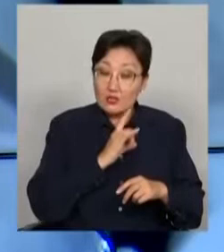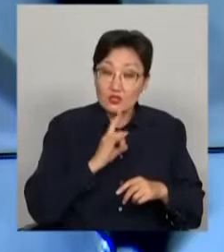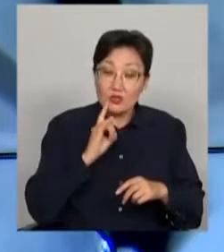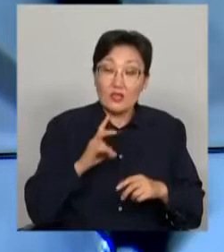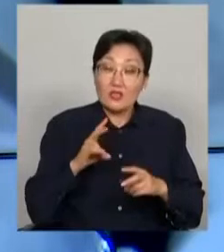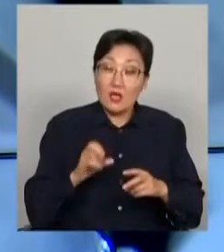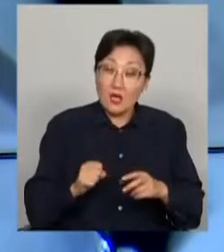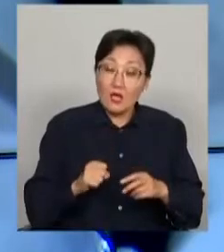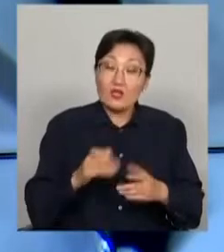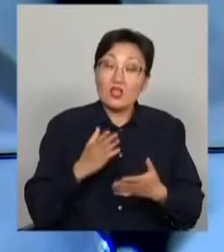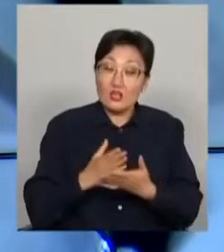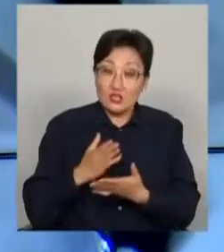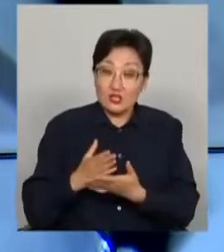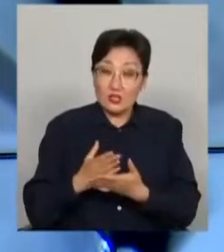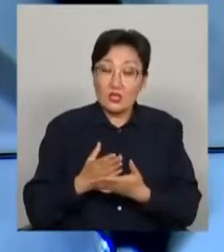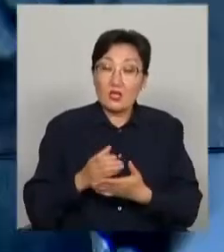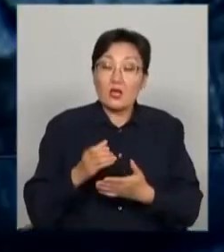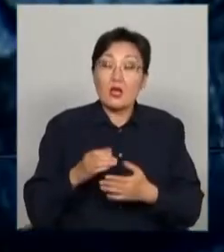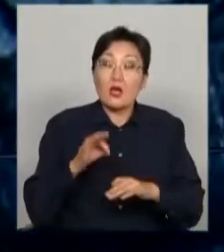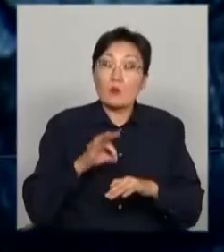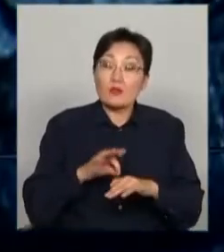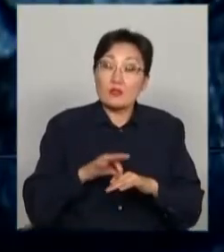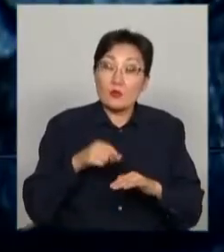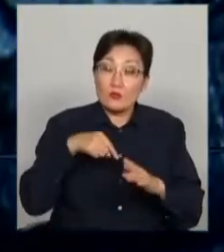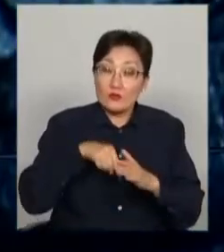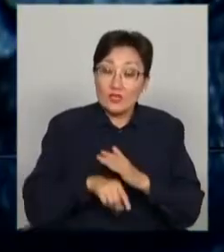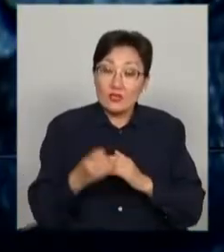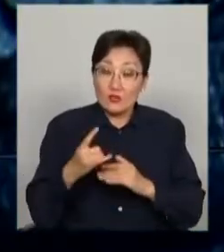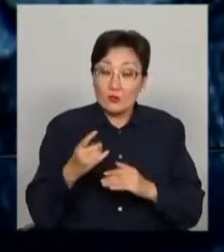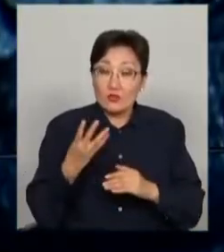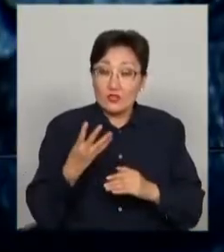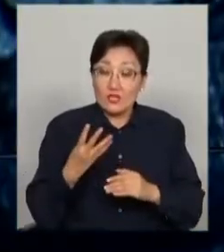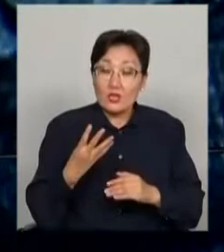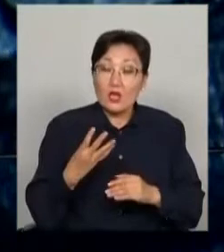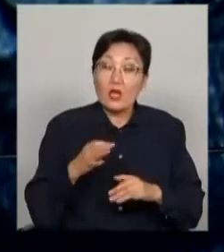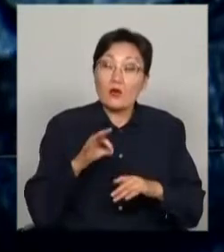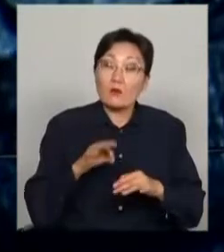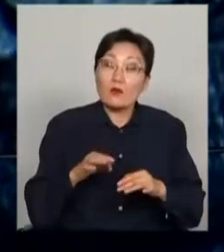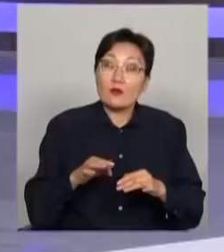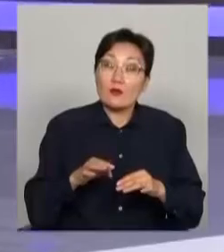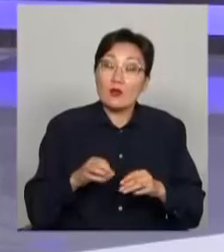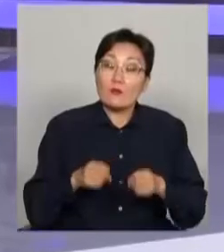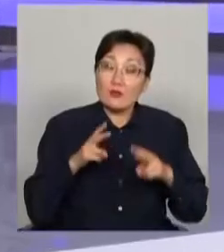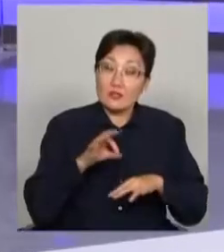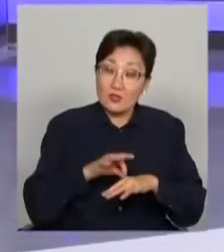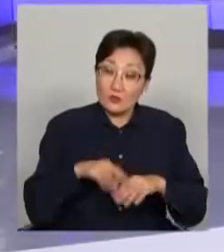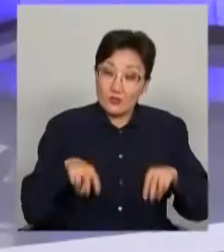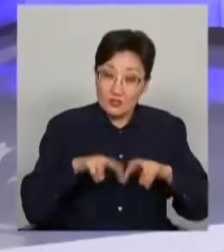на наличие хромосомной патологии у плода. Это 4 хромосомные патологии.